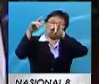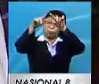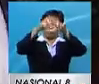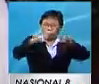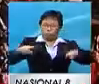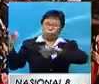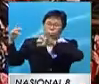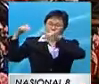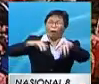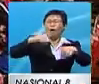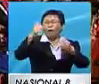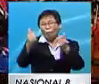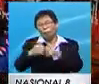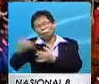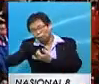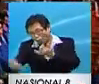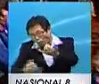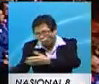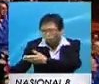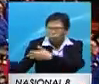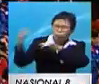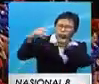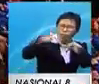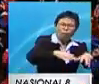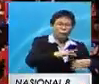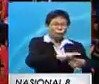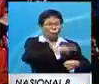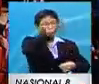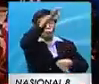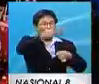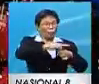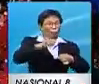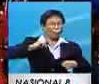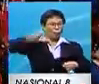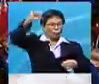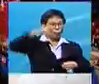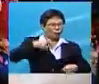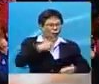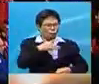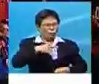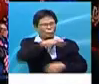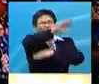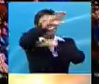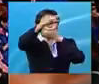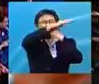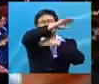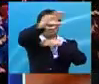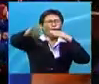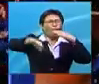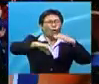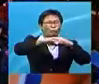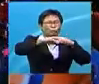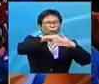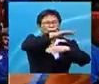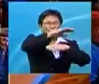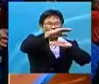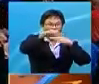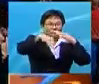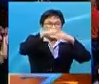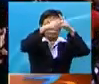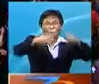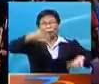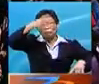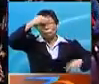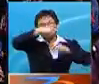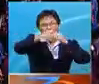jemputan dan walaupun Dewan ini kelihatan tenang, semangat ataupun vibe kemerdekaan ini kita rasakan di seluruh pelosok Dewan. Dan untuk mengetahui lebih